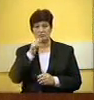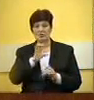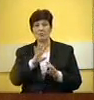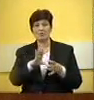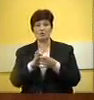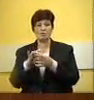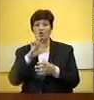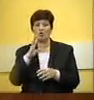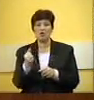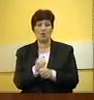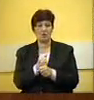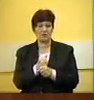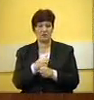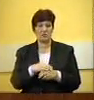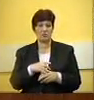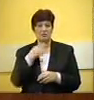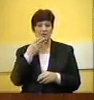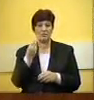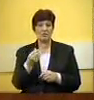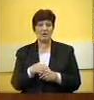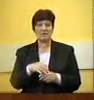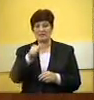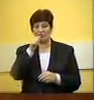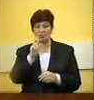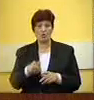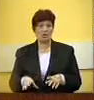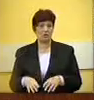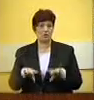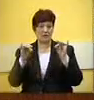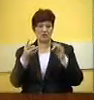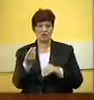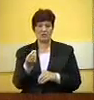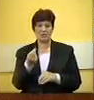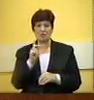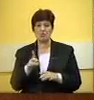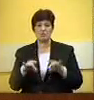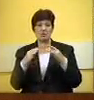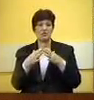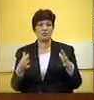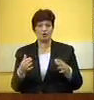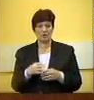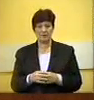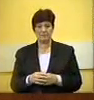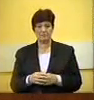i bez obzira kogod tvrdimo da nemamo dovoljno sredstva, mi za vodoprivredu moramo da nađemo sredstva. I moramo da nađemo